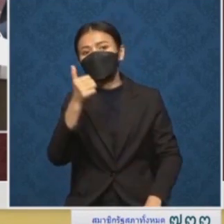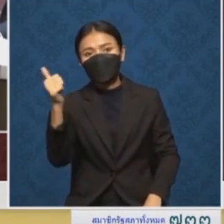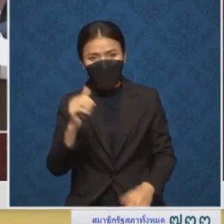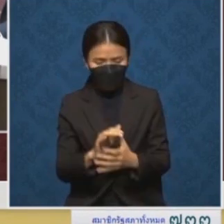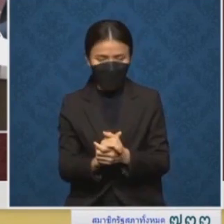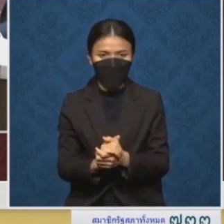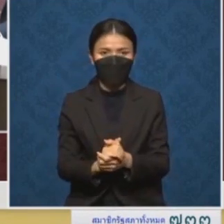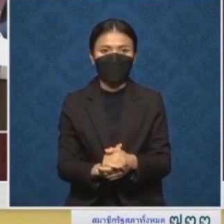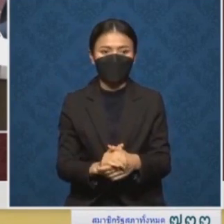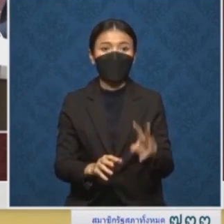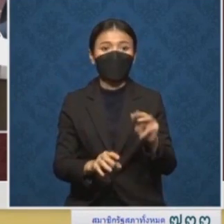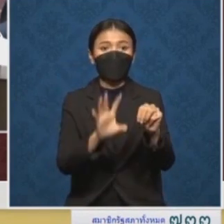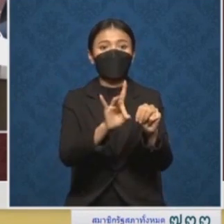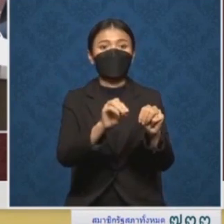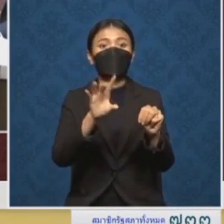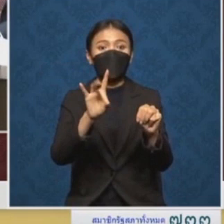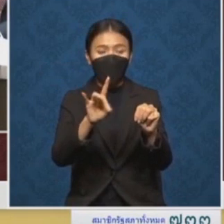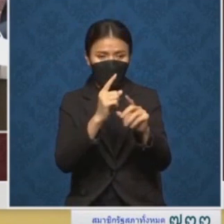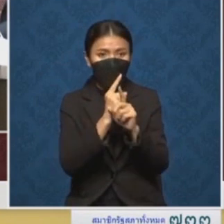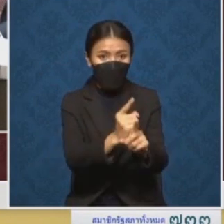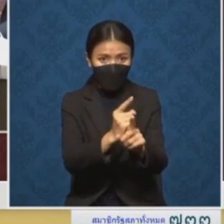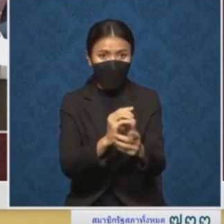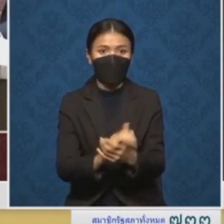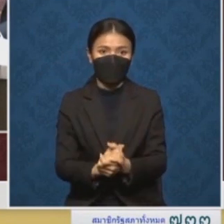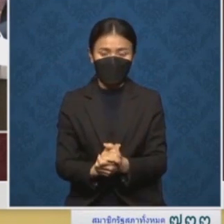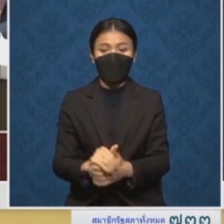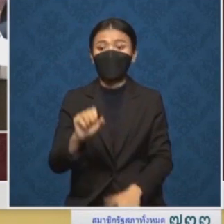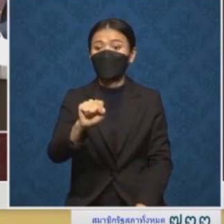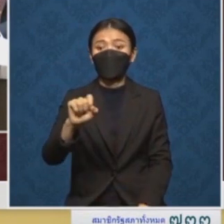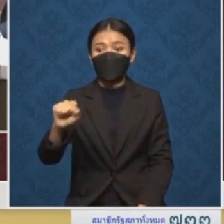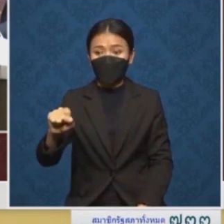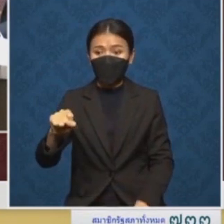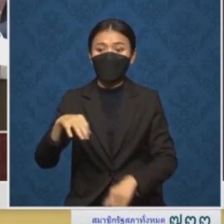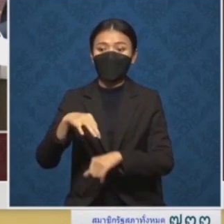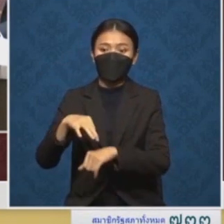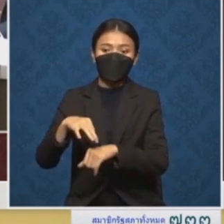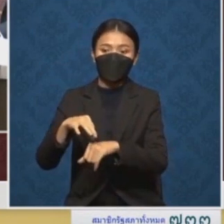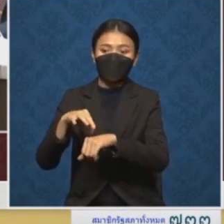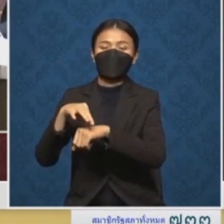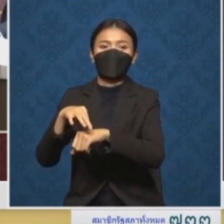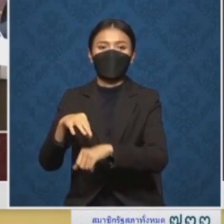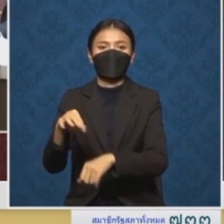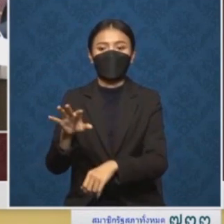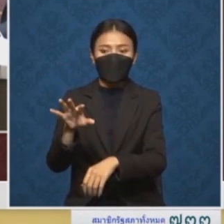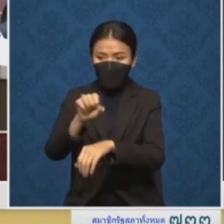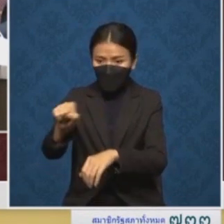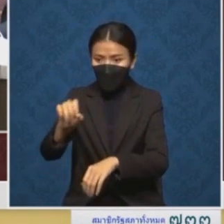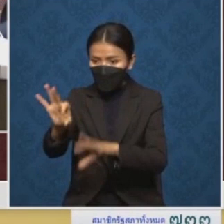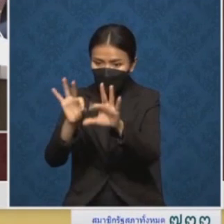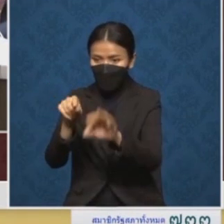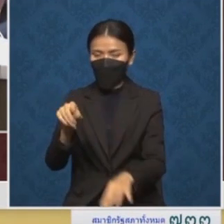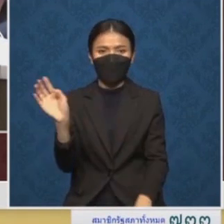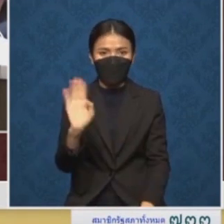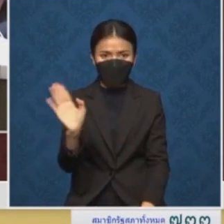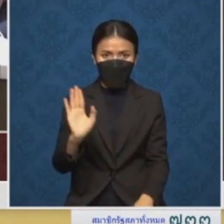ช่สมาชิกสภาผู้แทนราษฎรก็ได้ดังนั้นการแก้ไขเพิ่มเติมส่วนนี้นอกจาก